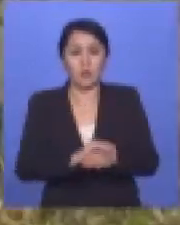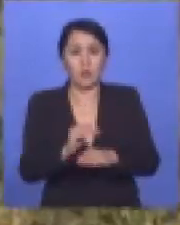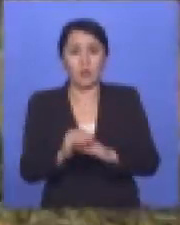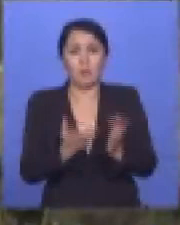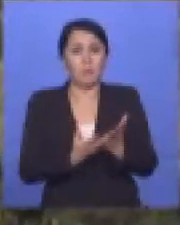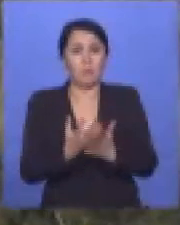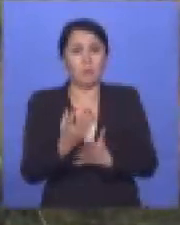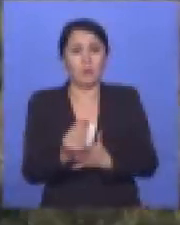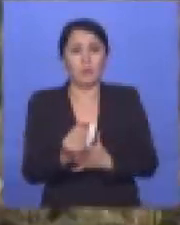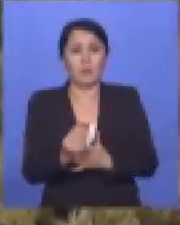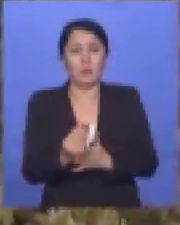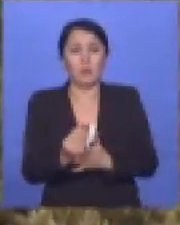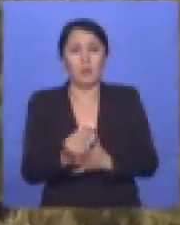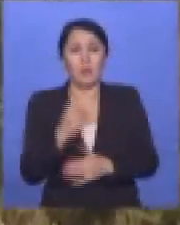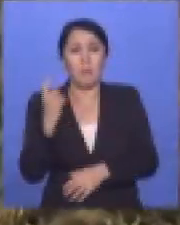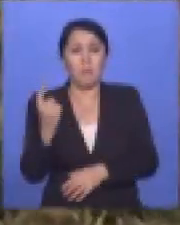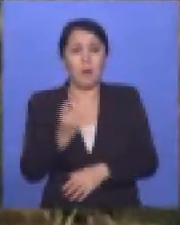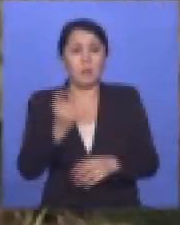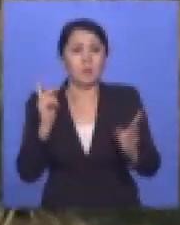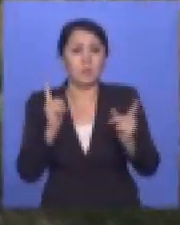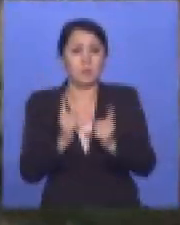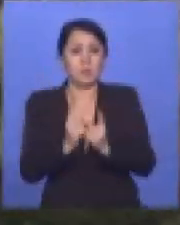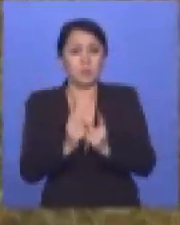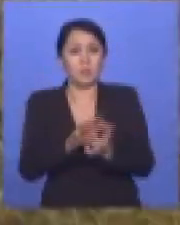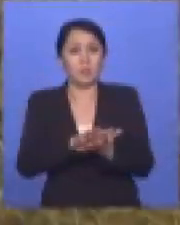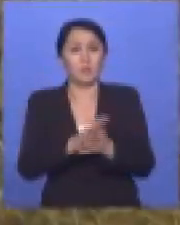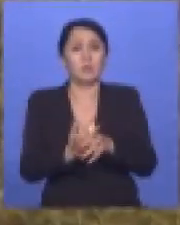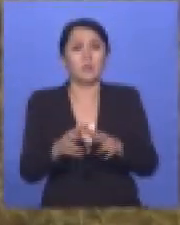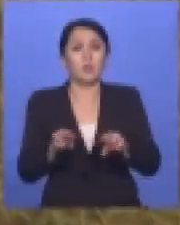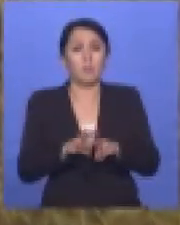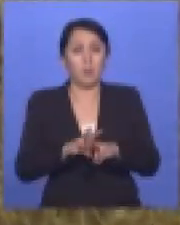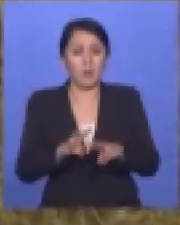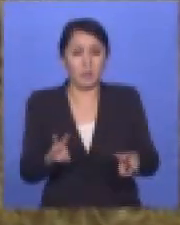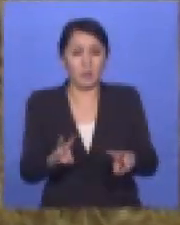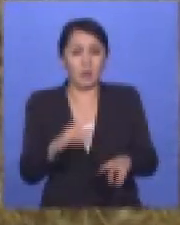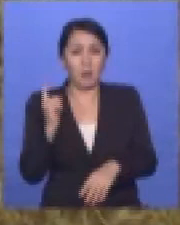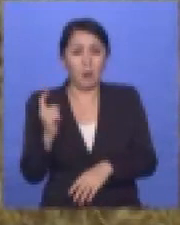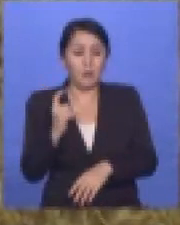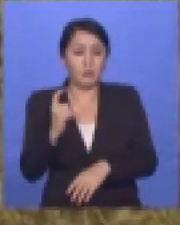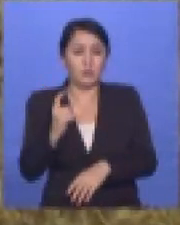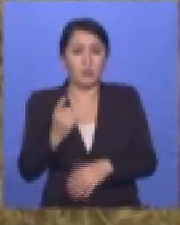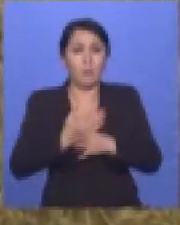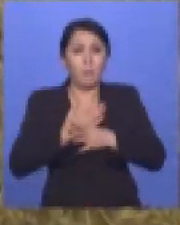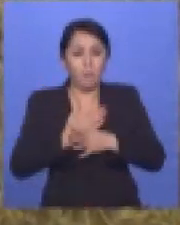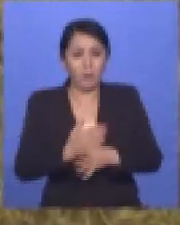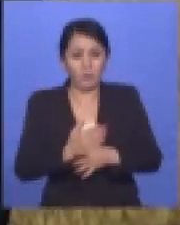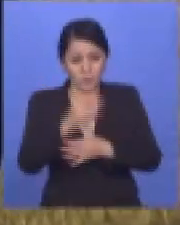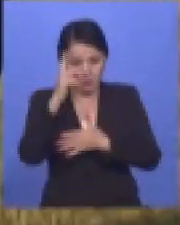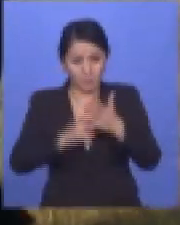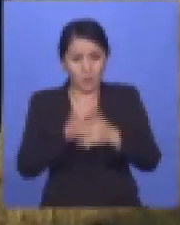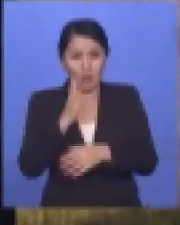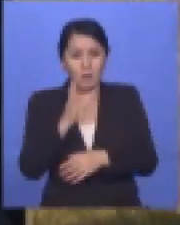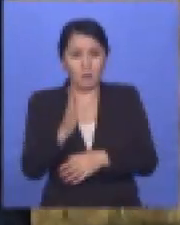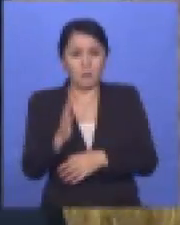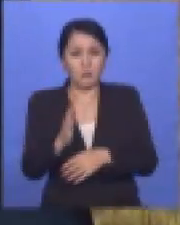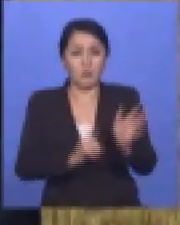төленбейді. Жергілікті фермерлермен кездесуге келген ауыл шаруашылығы министрі шаруаларға тиісті көмек көрсетіледі деп сендірді. Биылғы